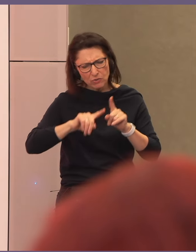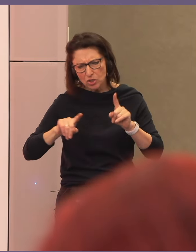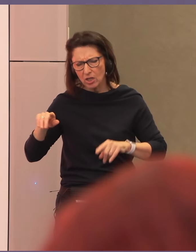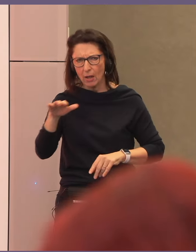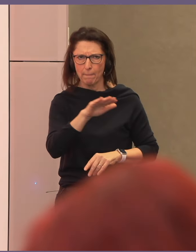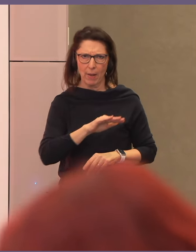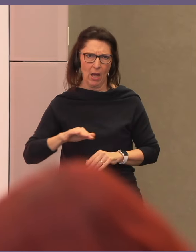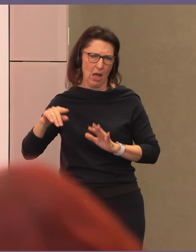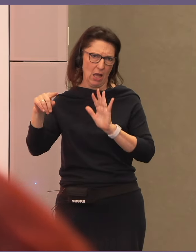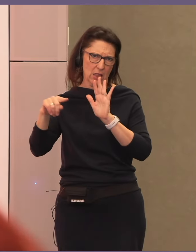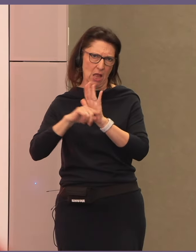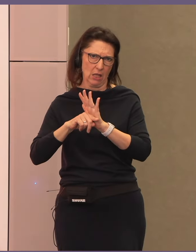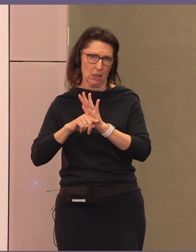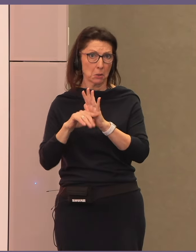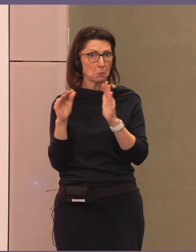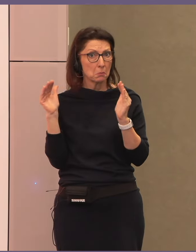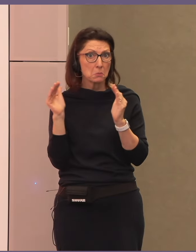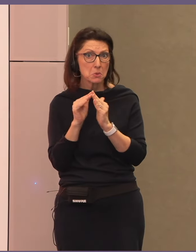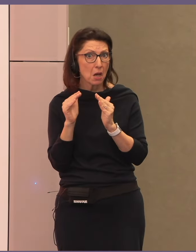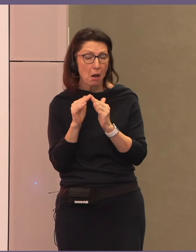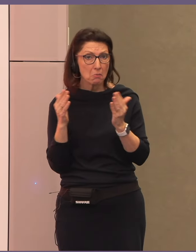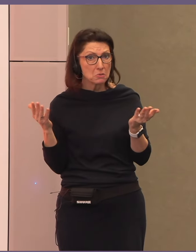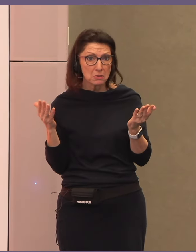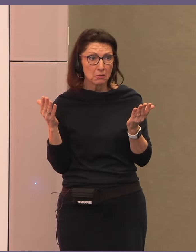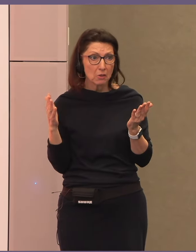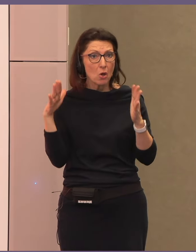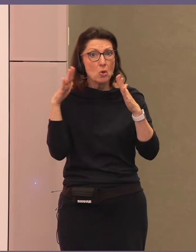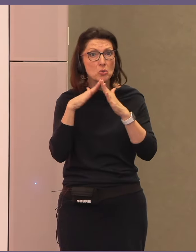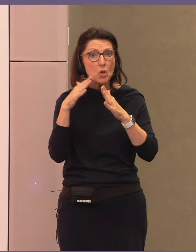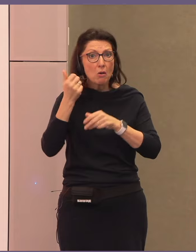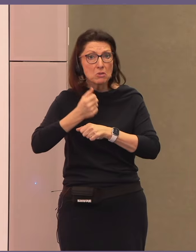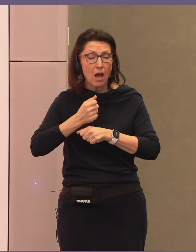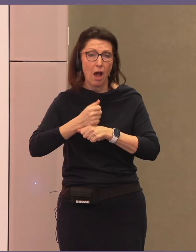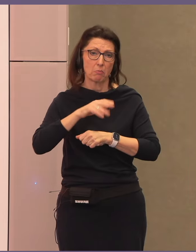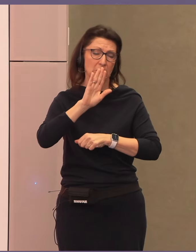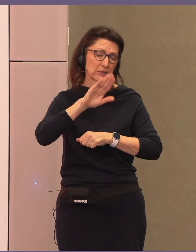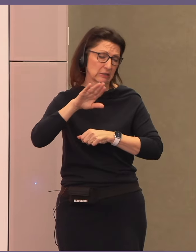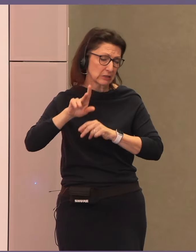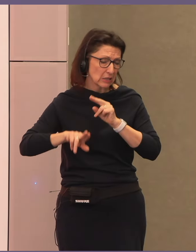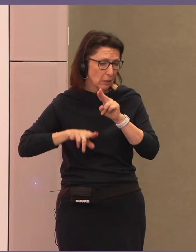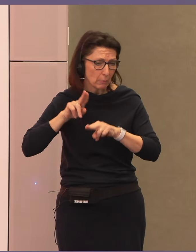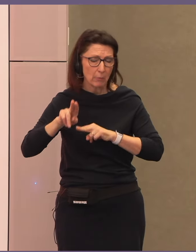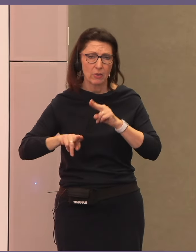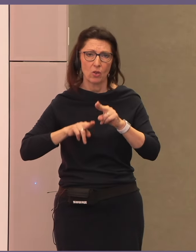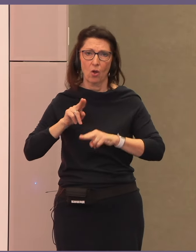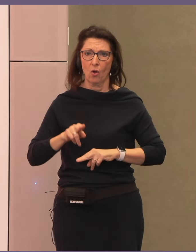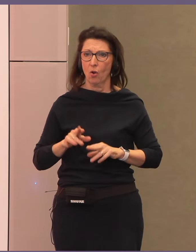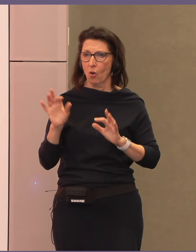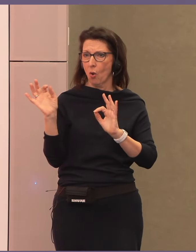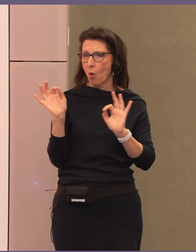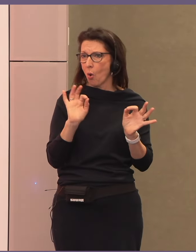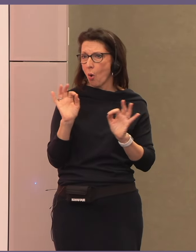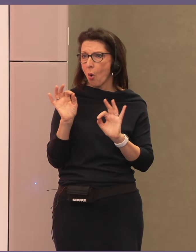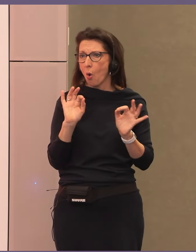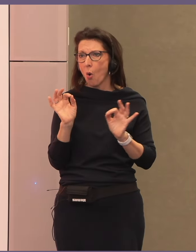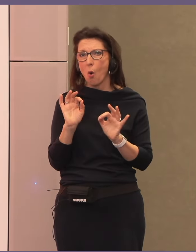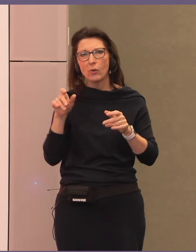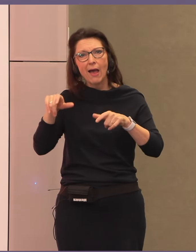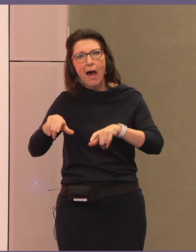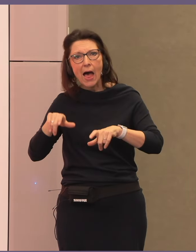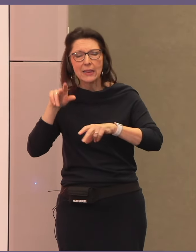Bereichen, etwa zu Hause, wo die Hausarbeit, Kinderbetreuung und die Pflege von Angehörigen